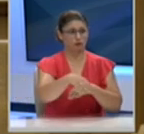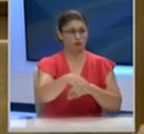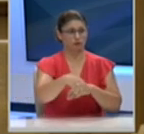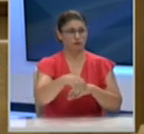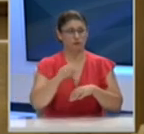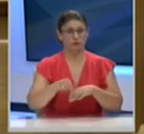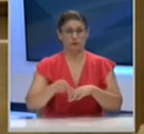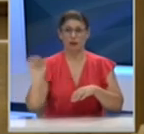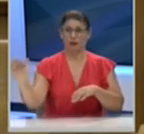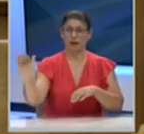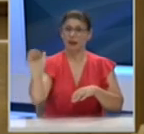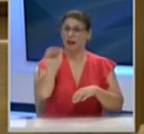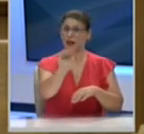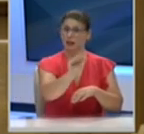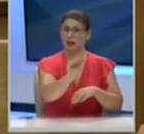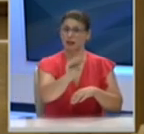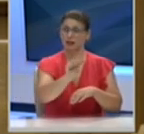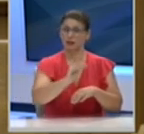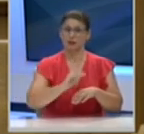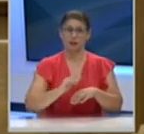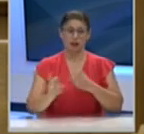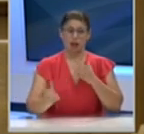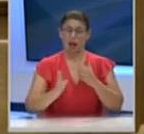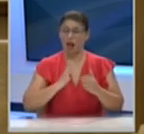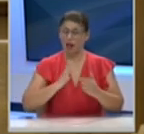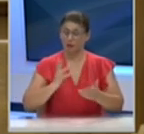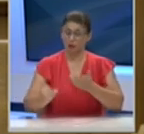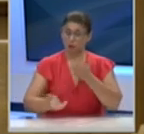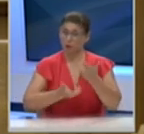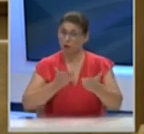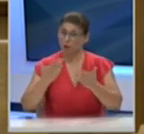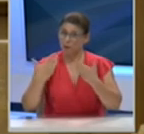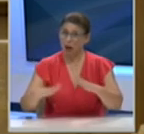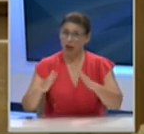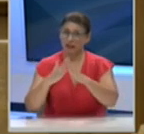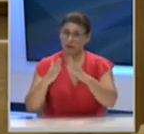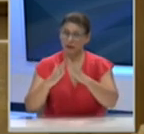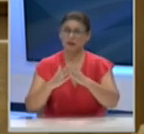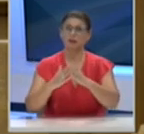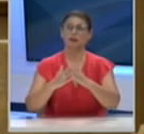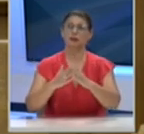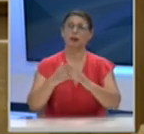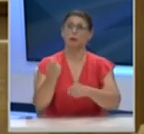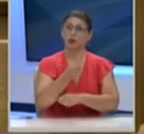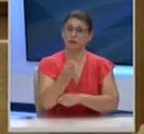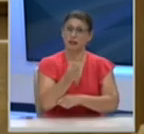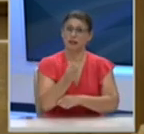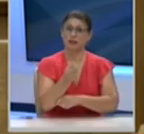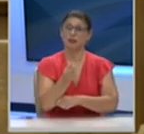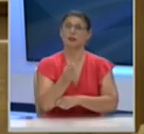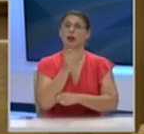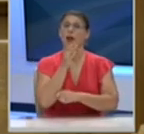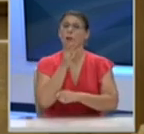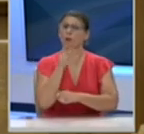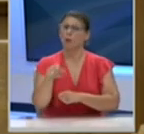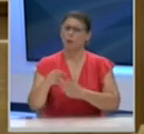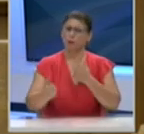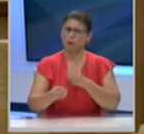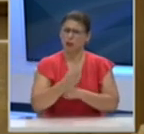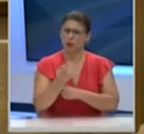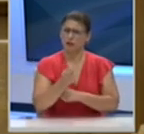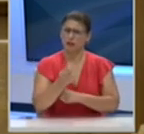όπου να καλέσετε πληρόπληκτους πυροσβέστες, εποχικούς πυροσβέστες, πληγέντες από όλη